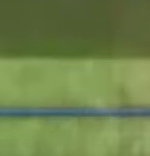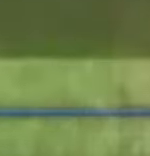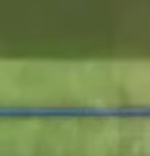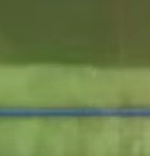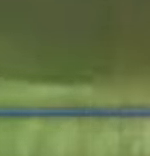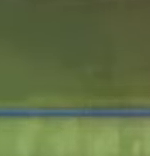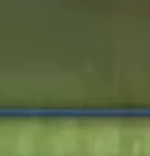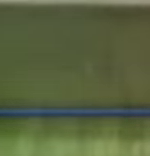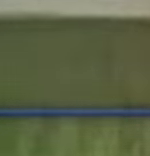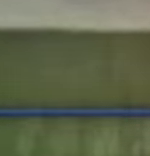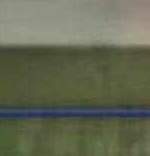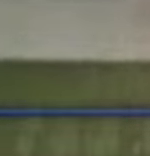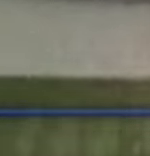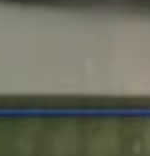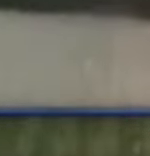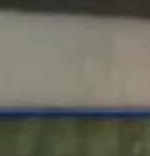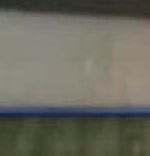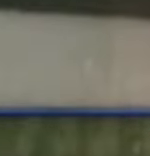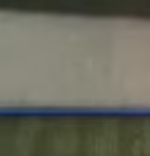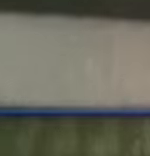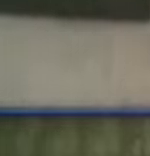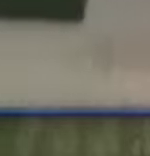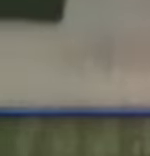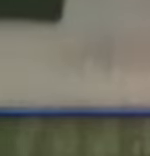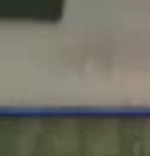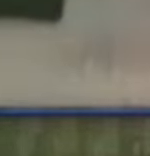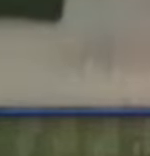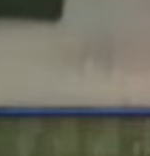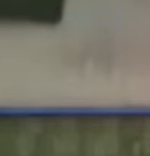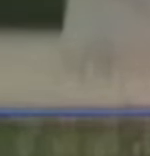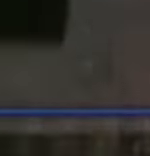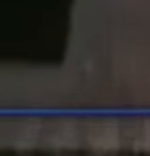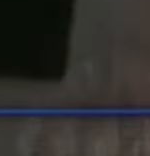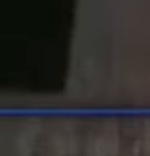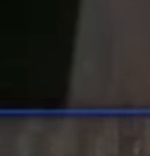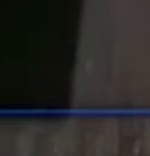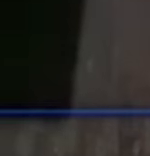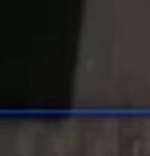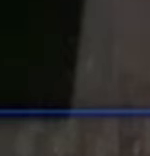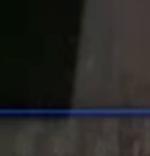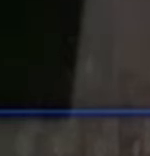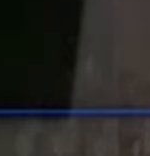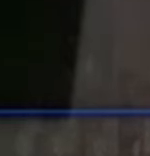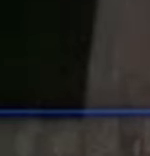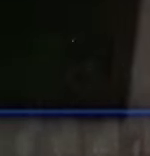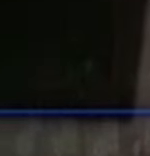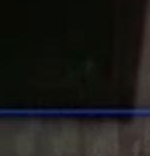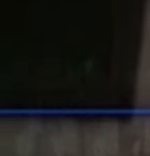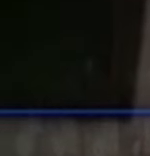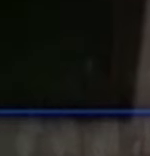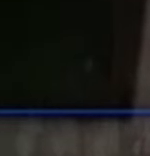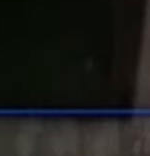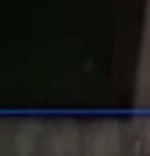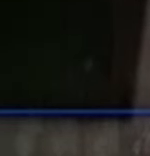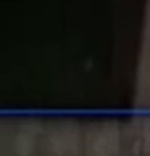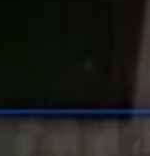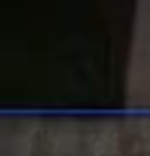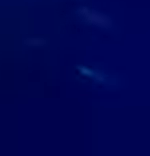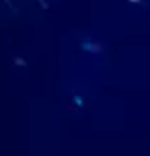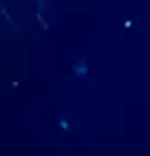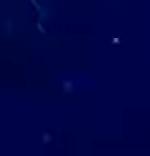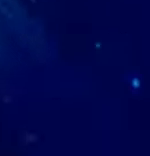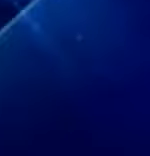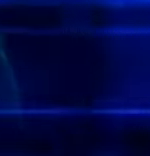Dating Congressman Arnolfo Teves Jr. posibleng raw ipadeport na lamang para mas mapabilis ang pag-uwi sa bansa ayon sa DOJ.